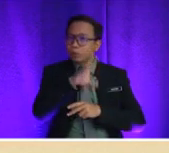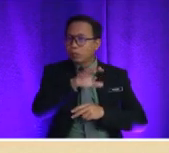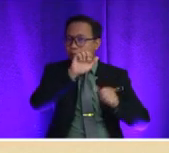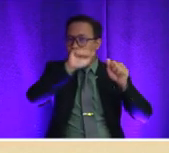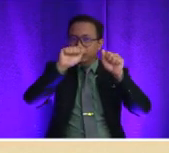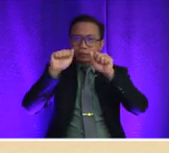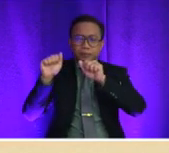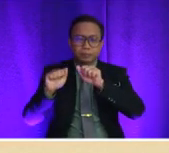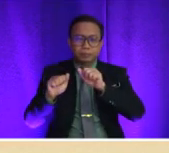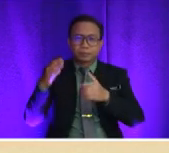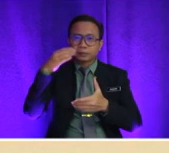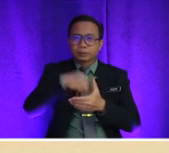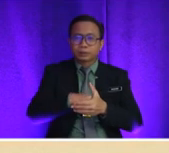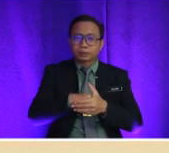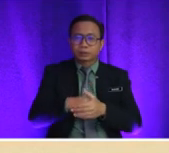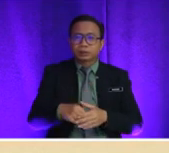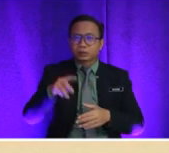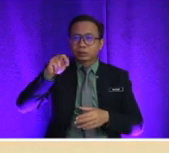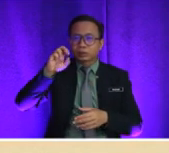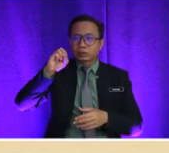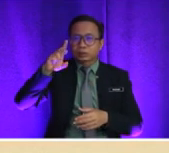kemudian kita masukkan